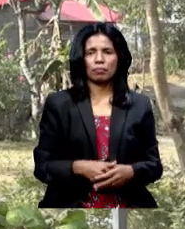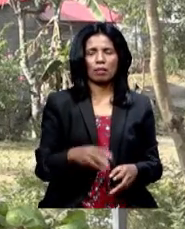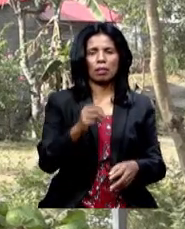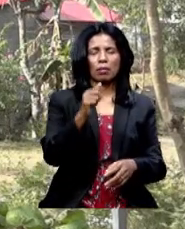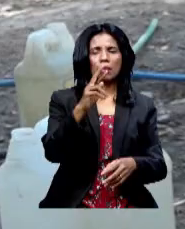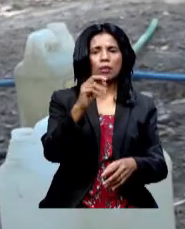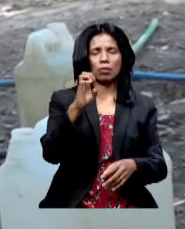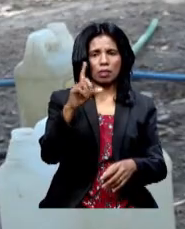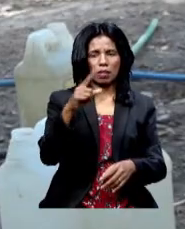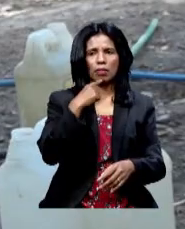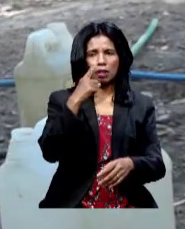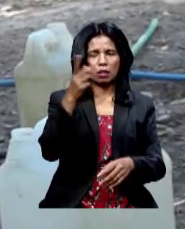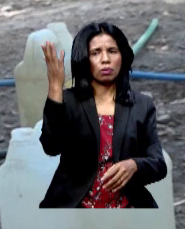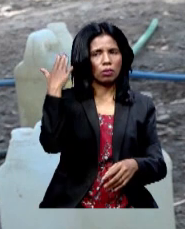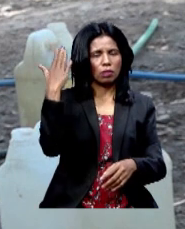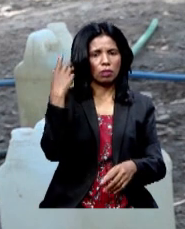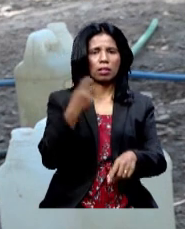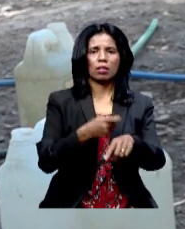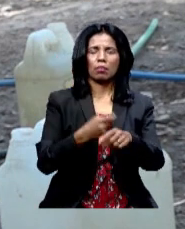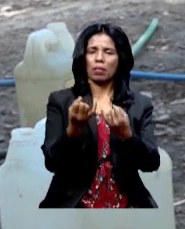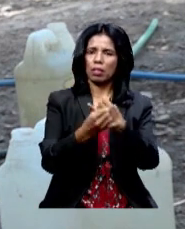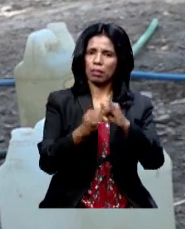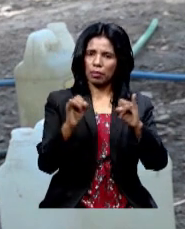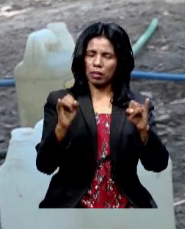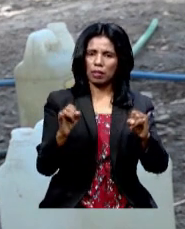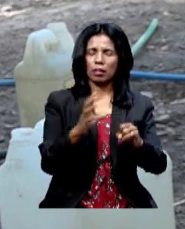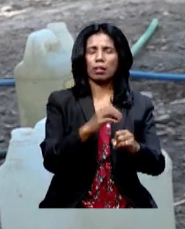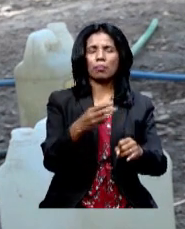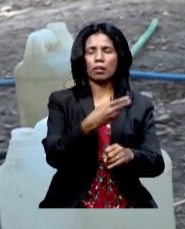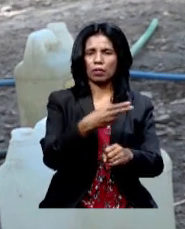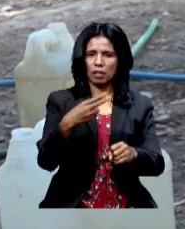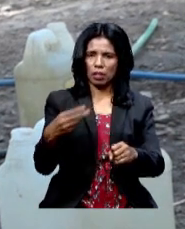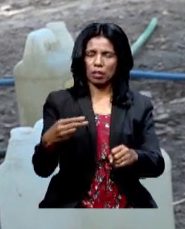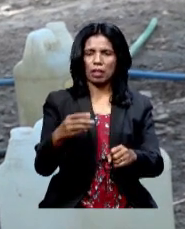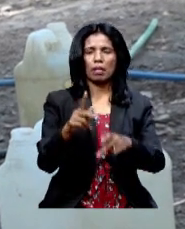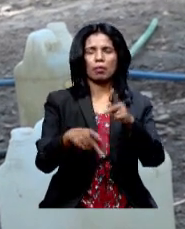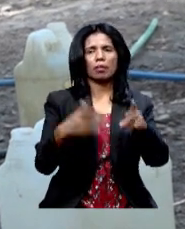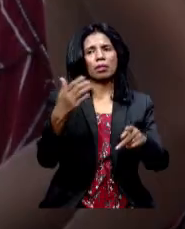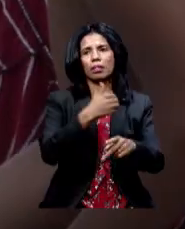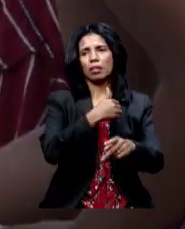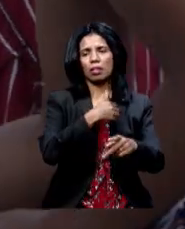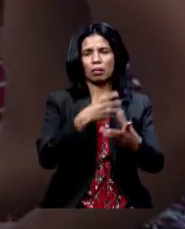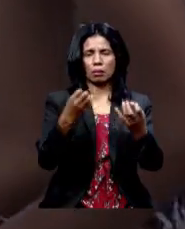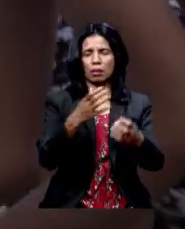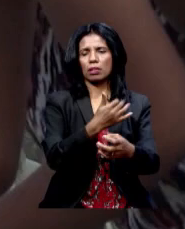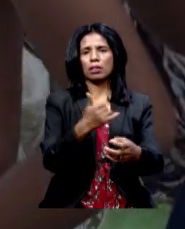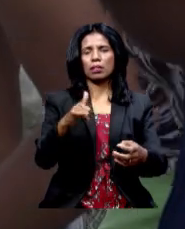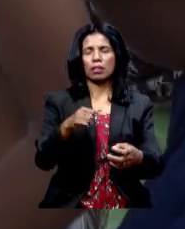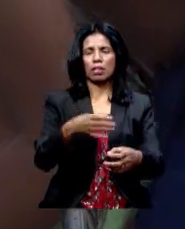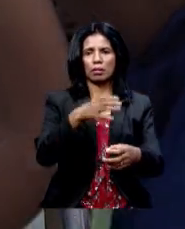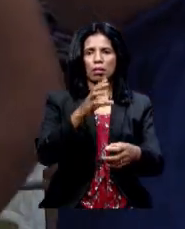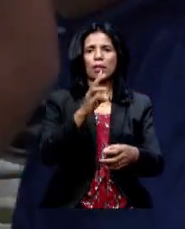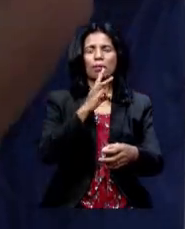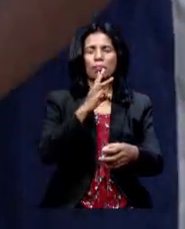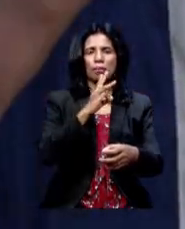Costa Hateten, ulu keras ia tempo ocupação, comunidade ia área B2 sedau barak no sira consumo ona